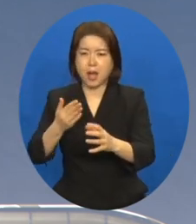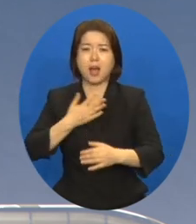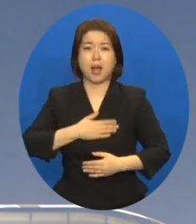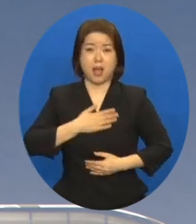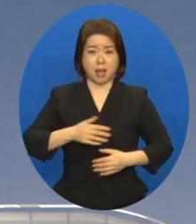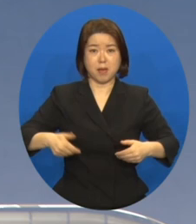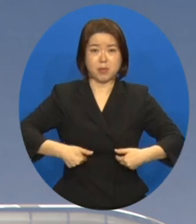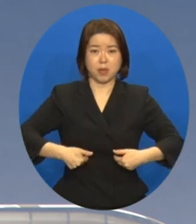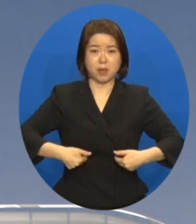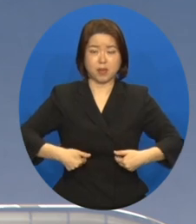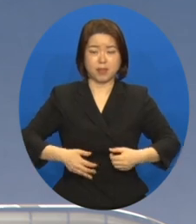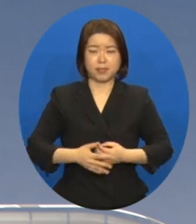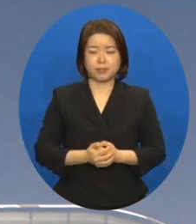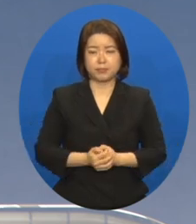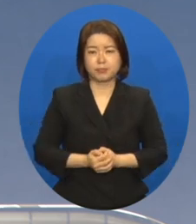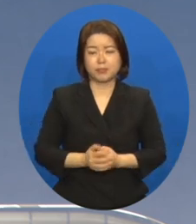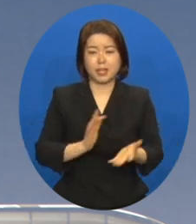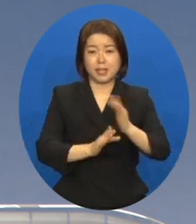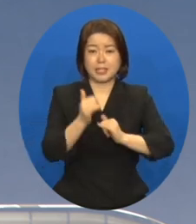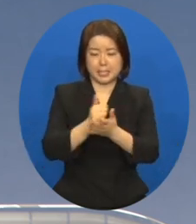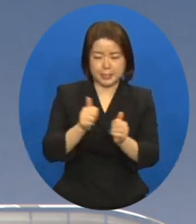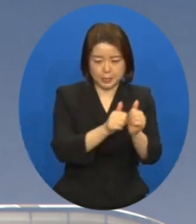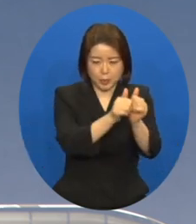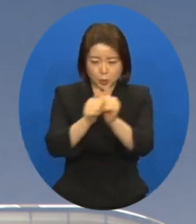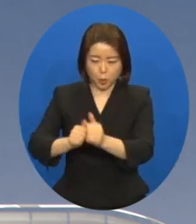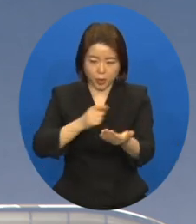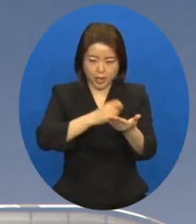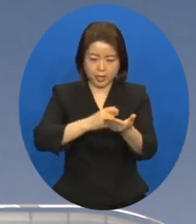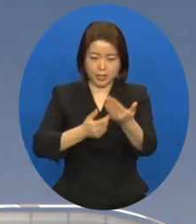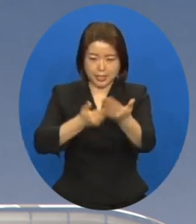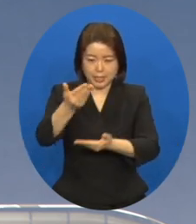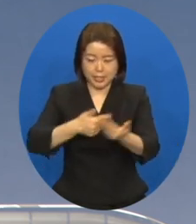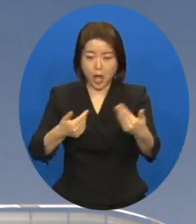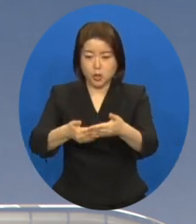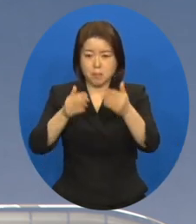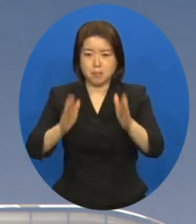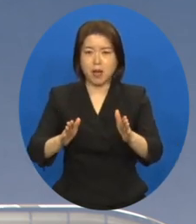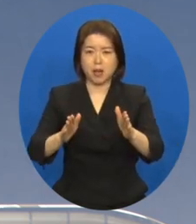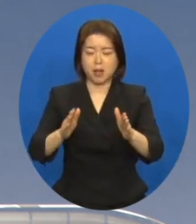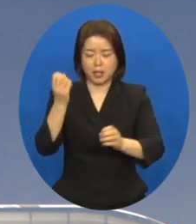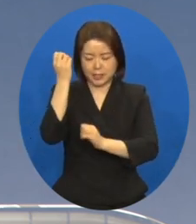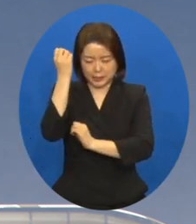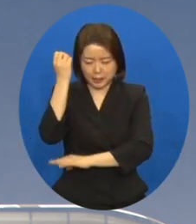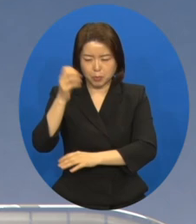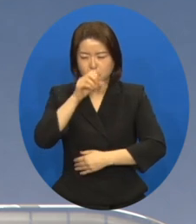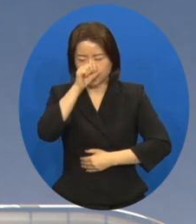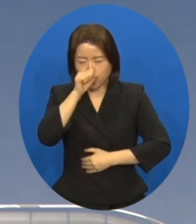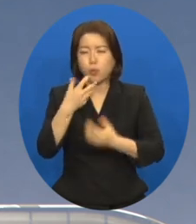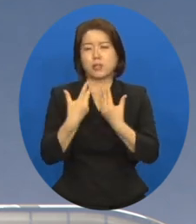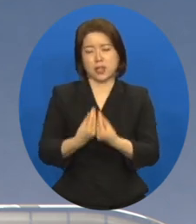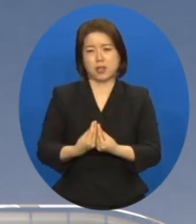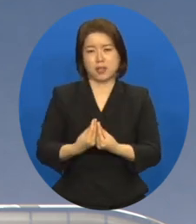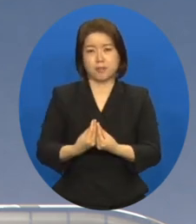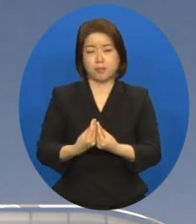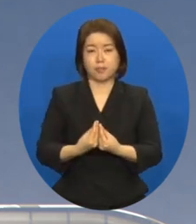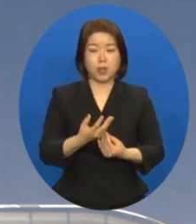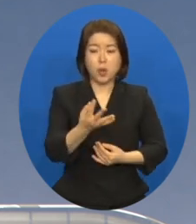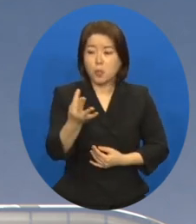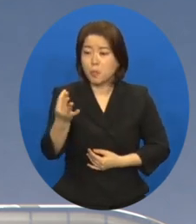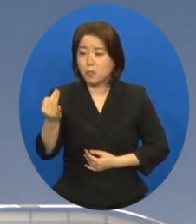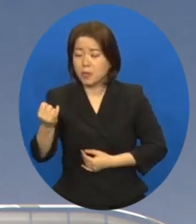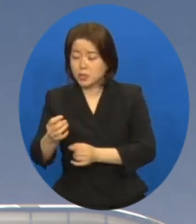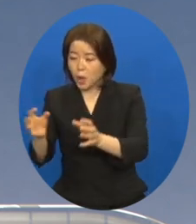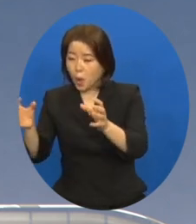알아야 합니다. 예수 동행일기 나눔 방 같은 경우가 아주 전형적인 예예요. 몇 사람이 안